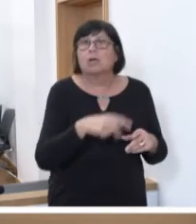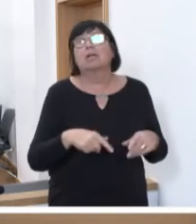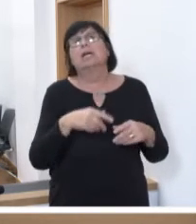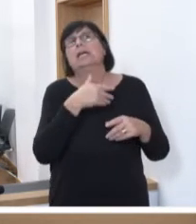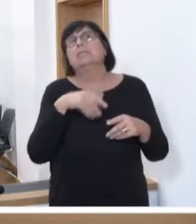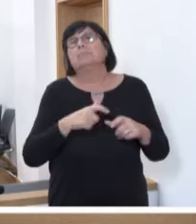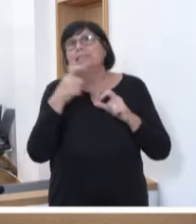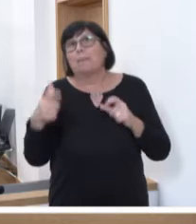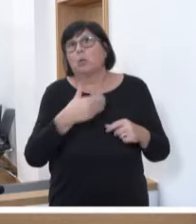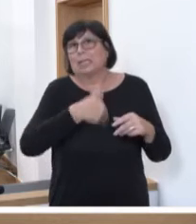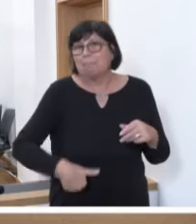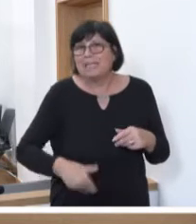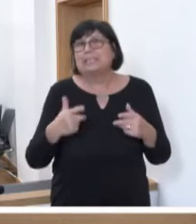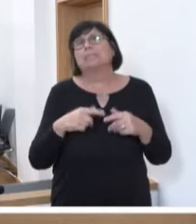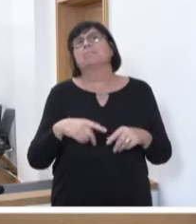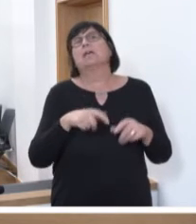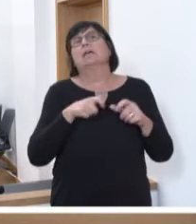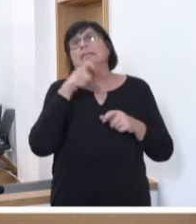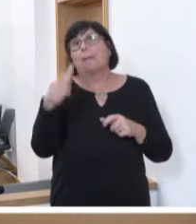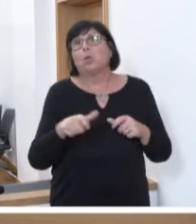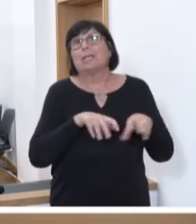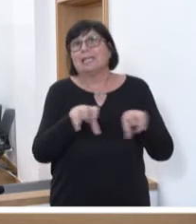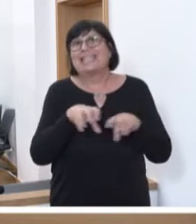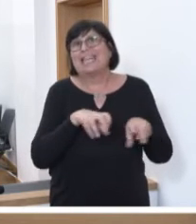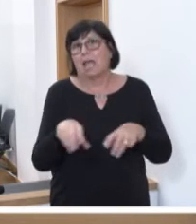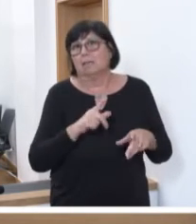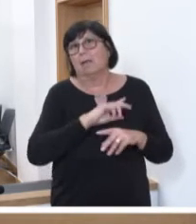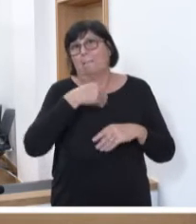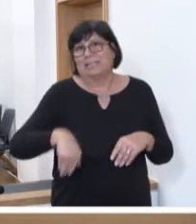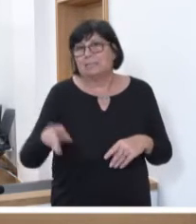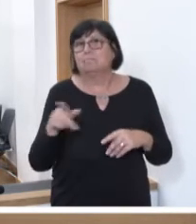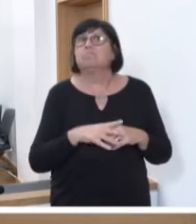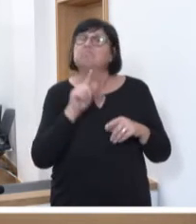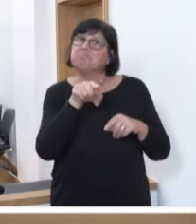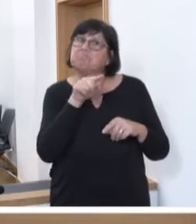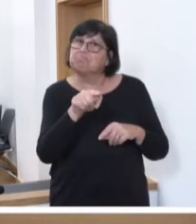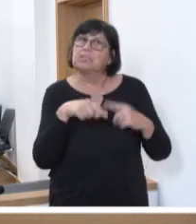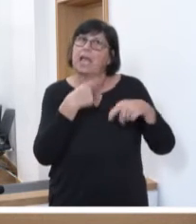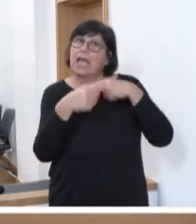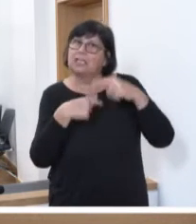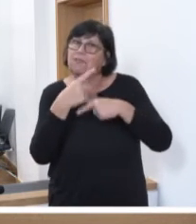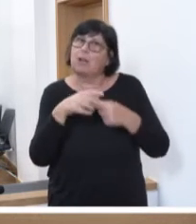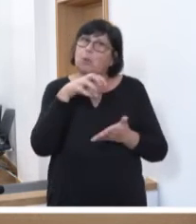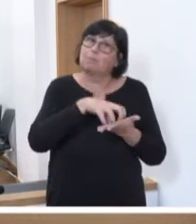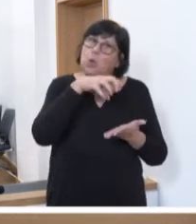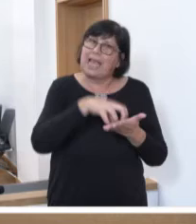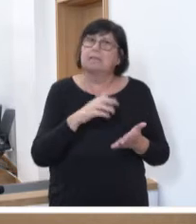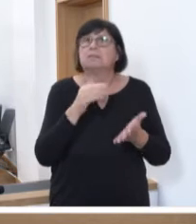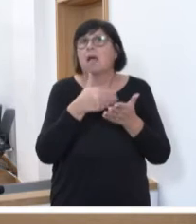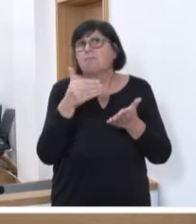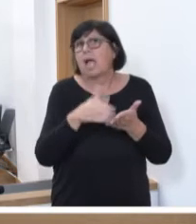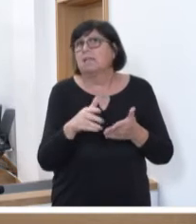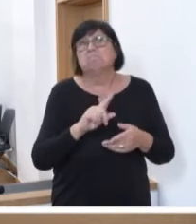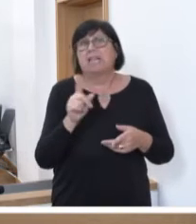und Trier-Perl-Metz. Parallel zu diesem deutsch-französischen Projekt hat die Landesregierung weitere Initiativen zur Schaffung eines